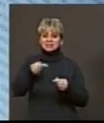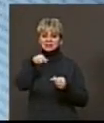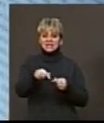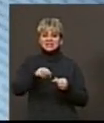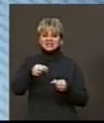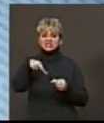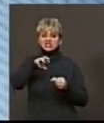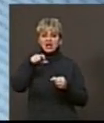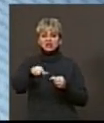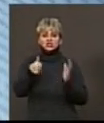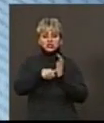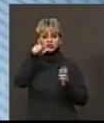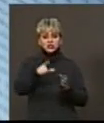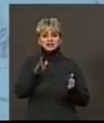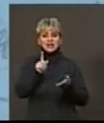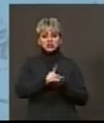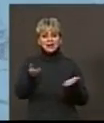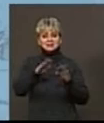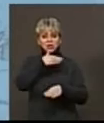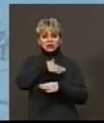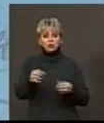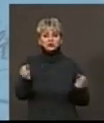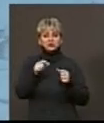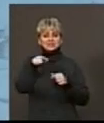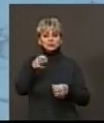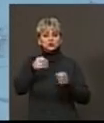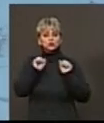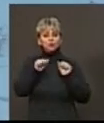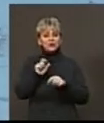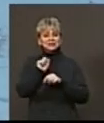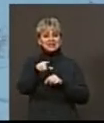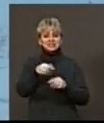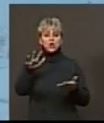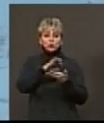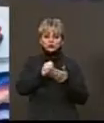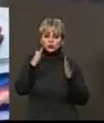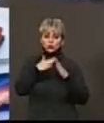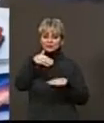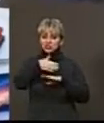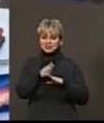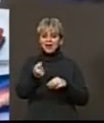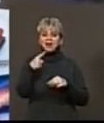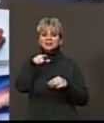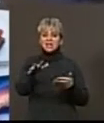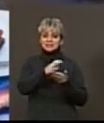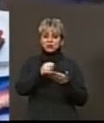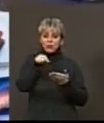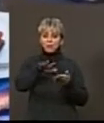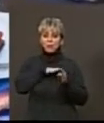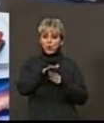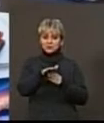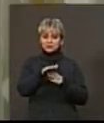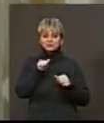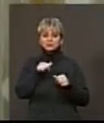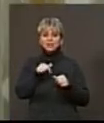истца. 6 человек должны остаться на улице в зиму. Суд мог бы назначить снос частичный, однако снести указано